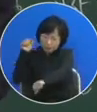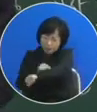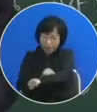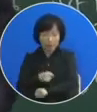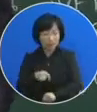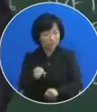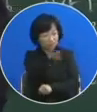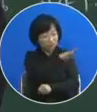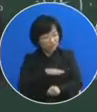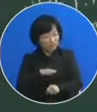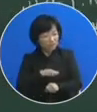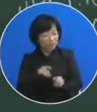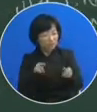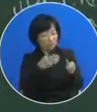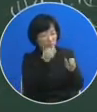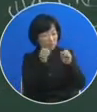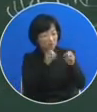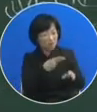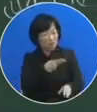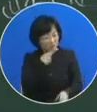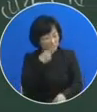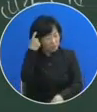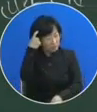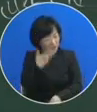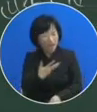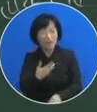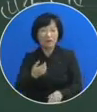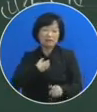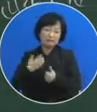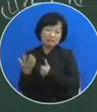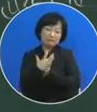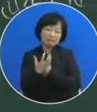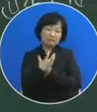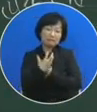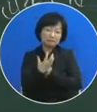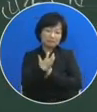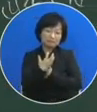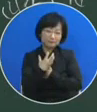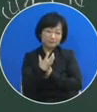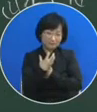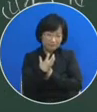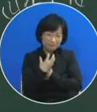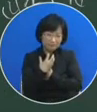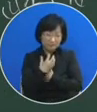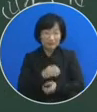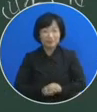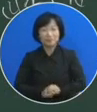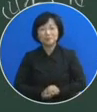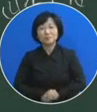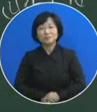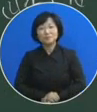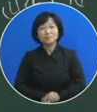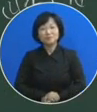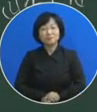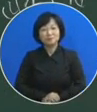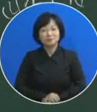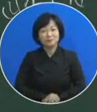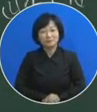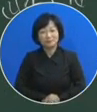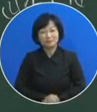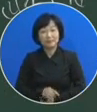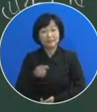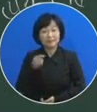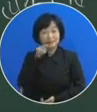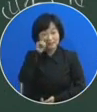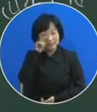only ones going to proclaim the gospel and we're not doing it. They might feel bad about that. 예, 생각이 그렇다면 그 말이 맞습니다. That if your thinking is that way, then perhaps you're right. 저는